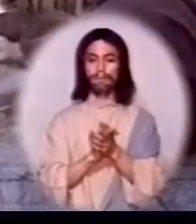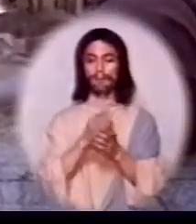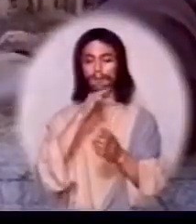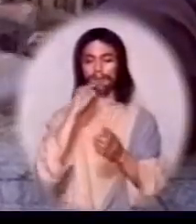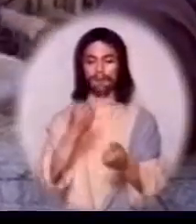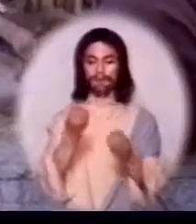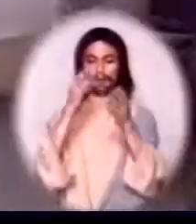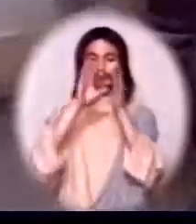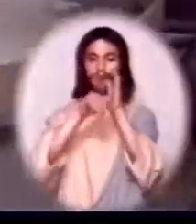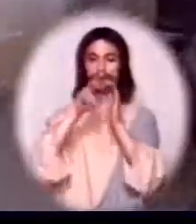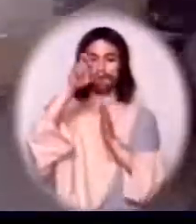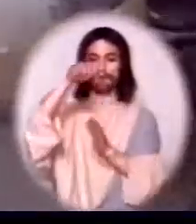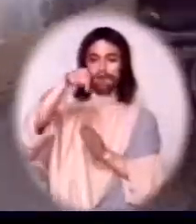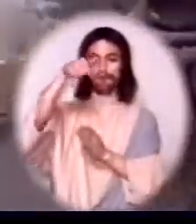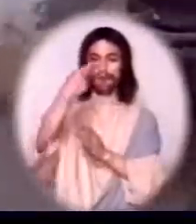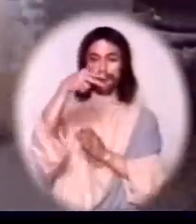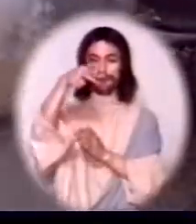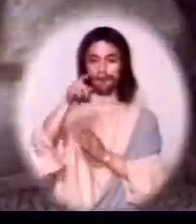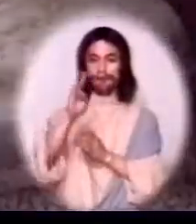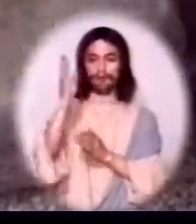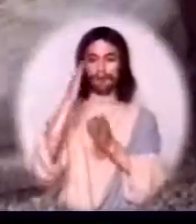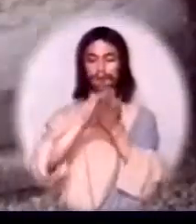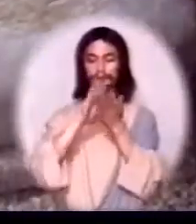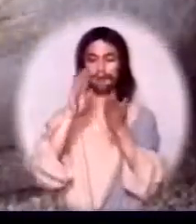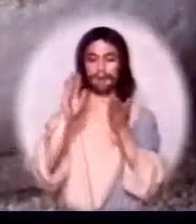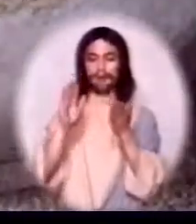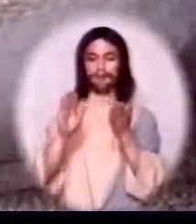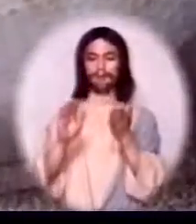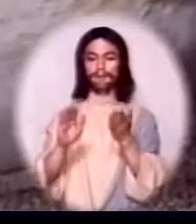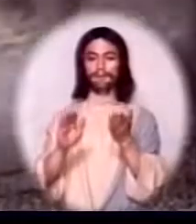말하겠소? 유월절이라 하는 무교절이 됐습니다.